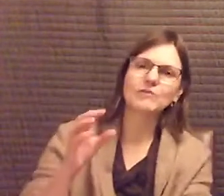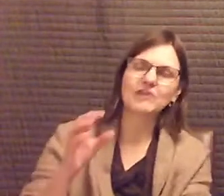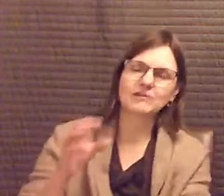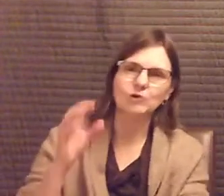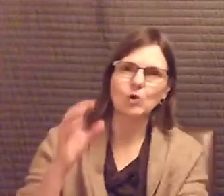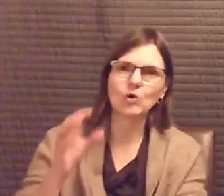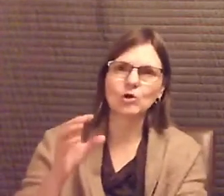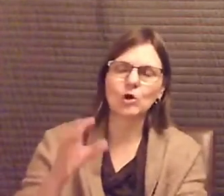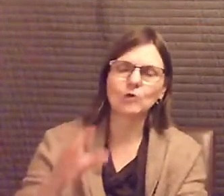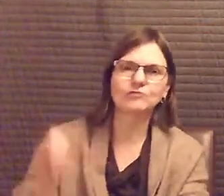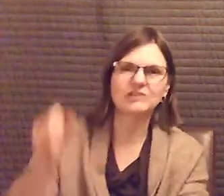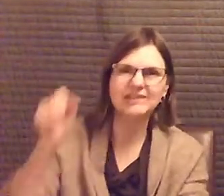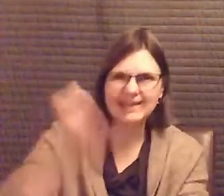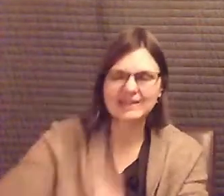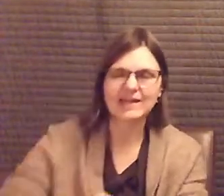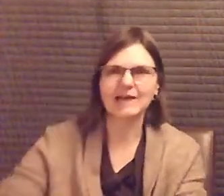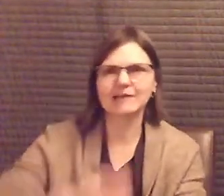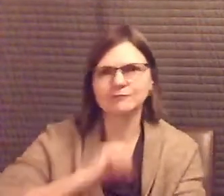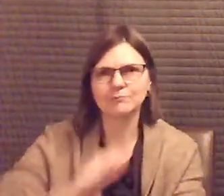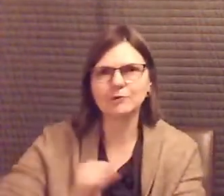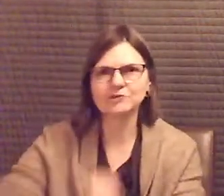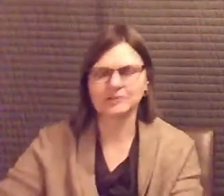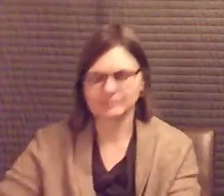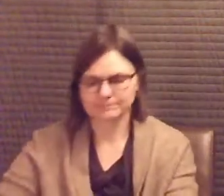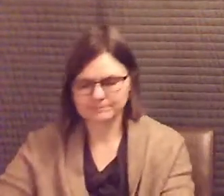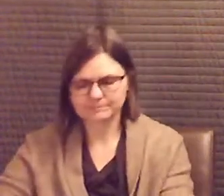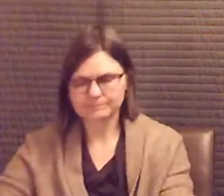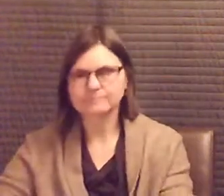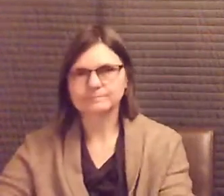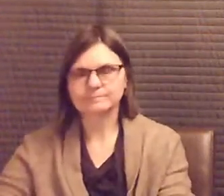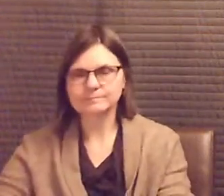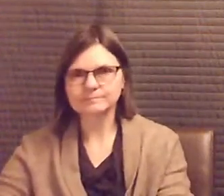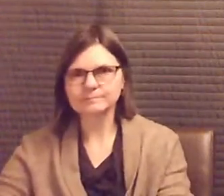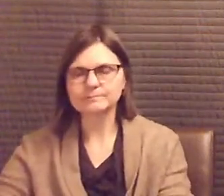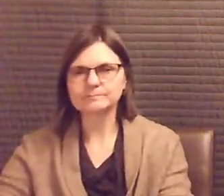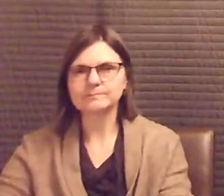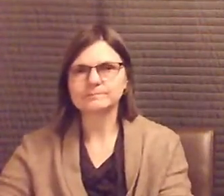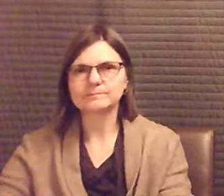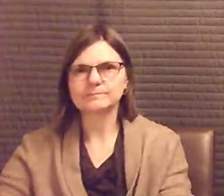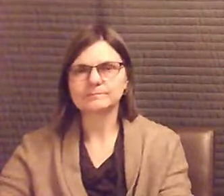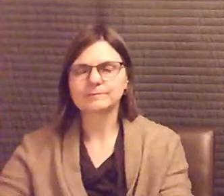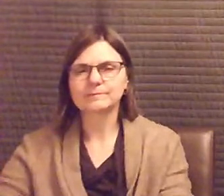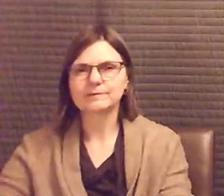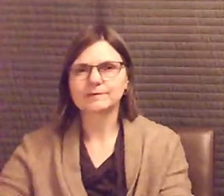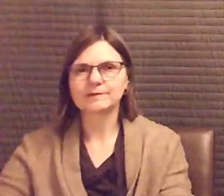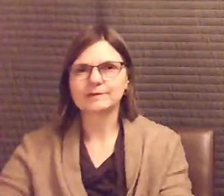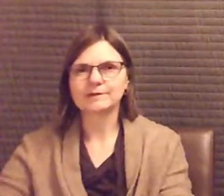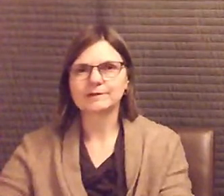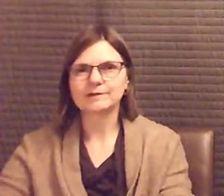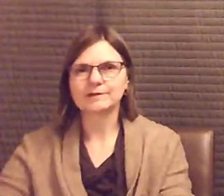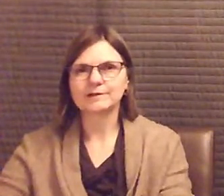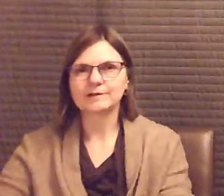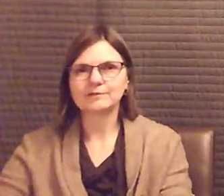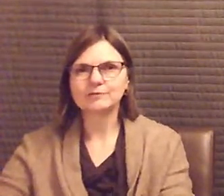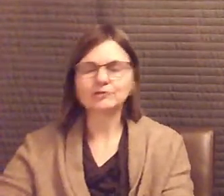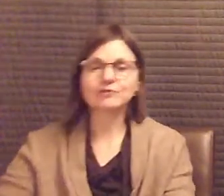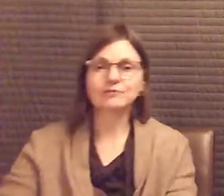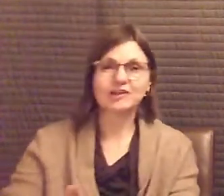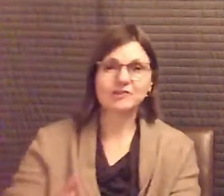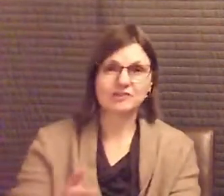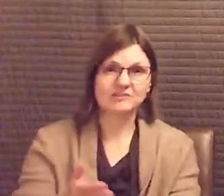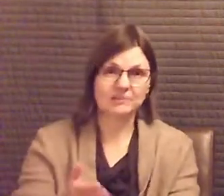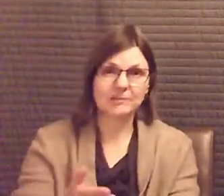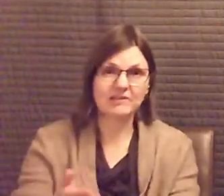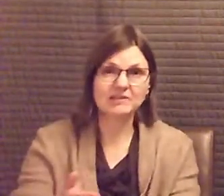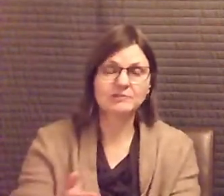bolwerk voor ongeloof neerhalen van moorsel feel the memorize er verslag hier bruh streetwear dat het